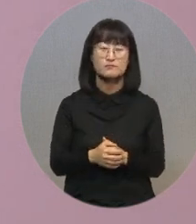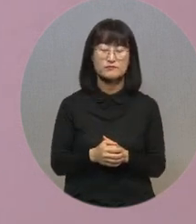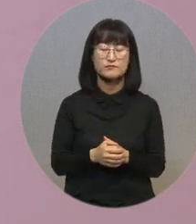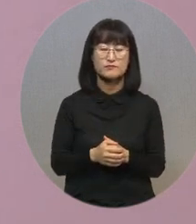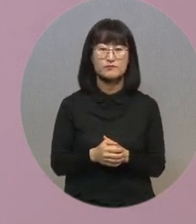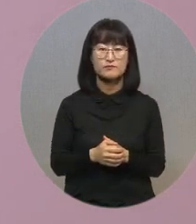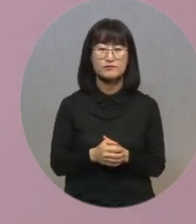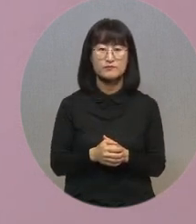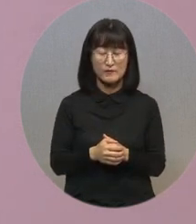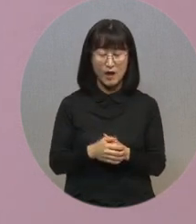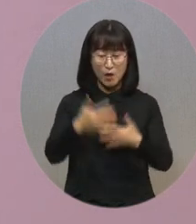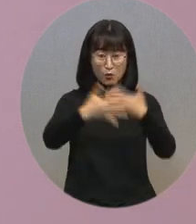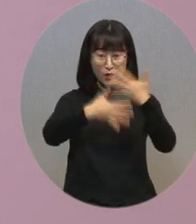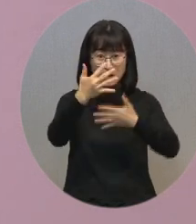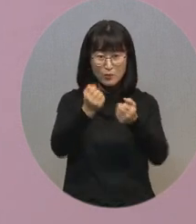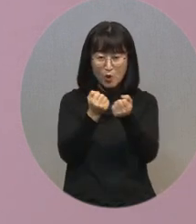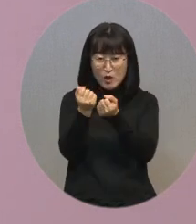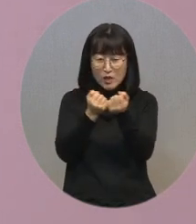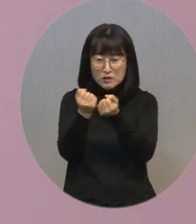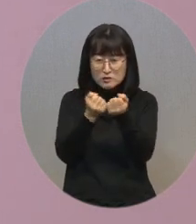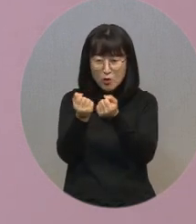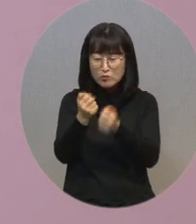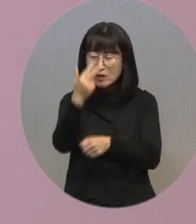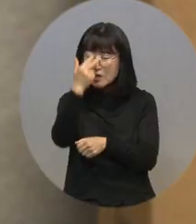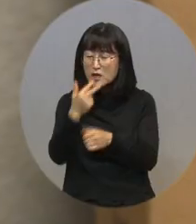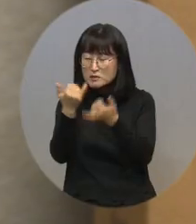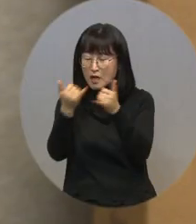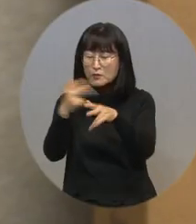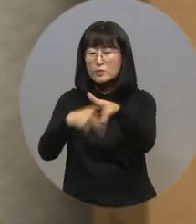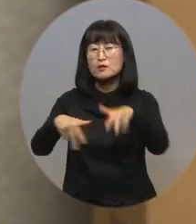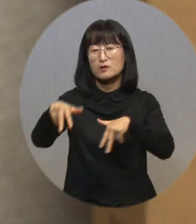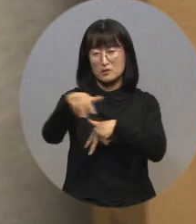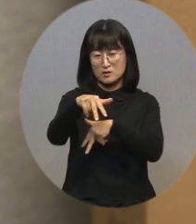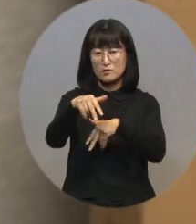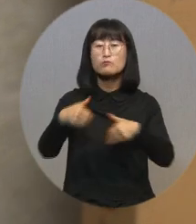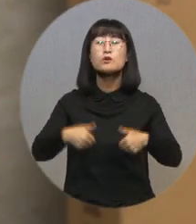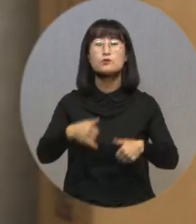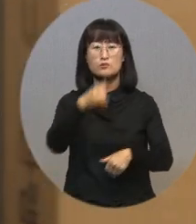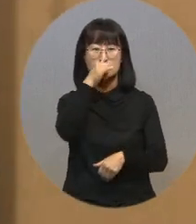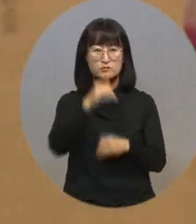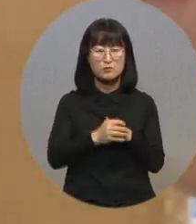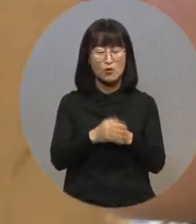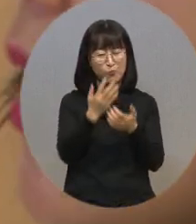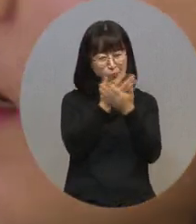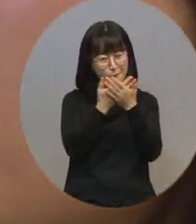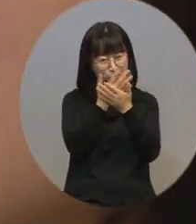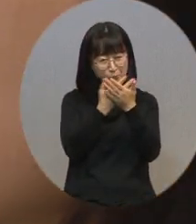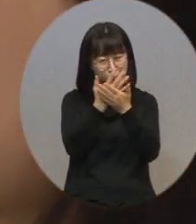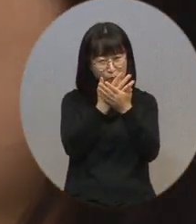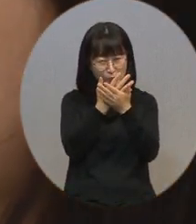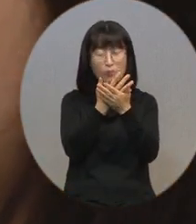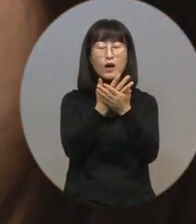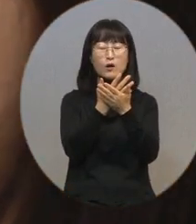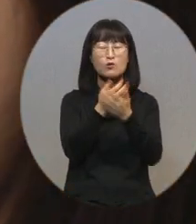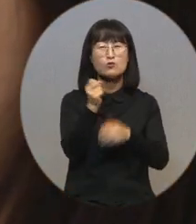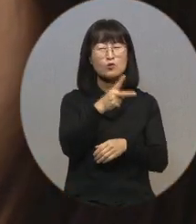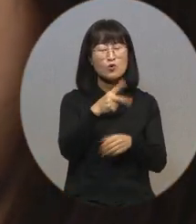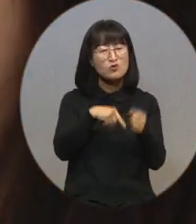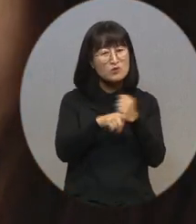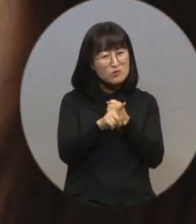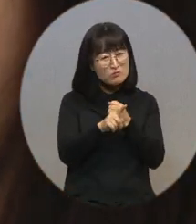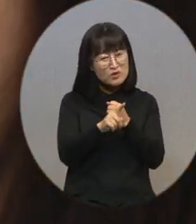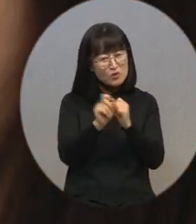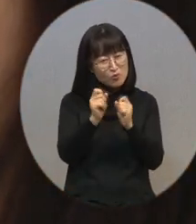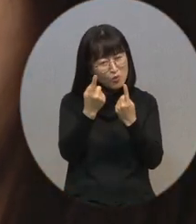화면 해설 작가는 사용자의 입장에서 생각하고 표현해야 합니다. 모호하고 중의적인 표현은 사용자에게